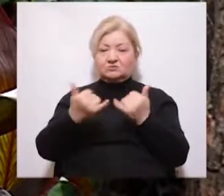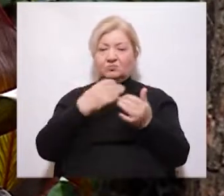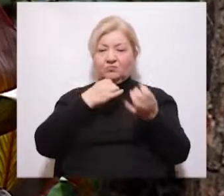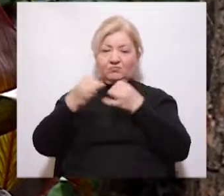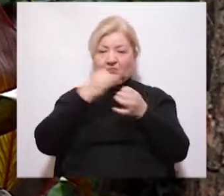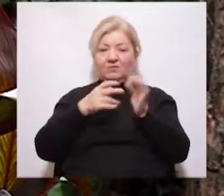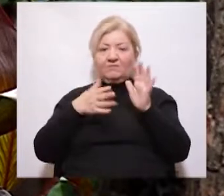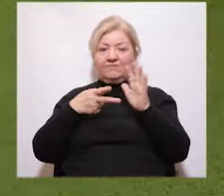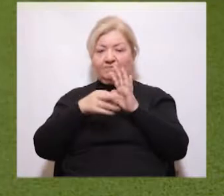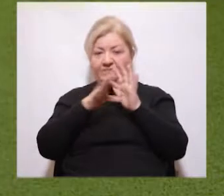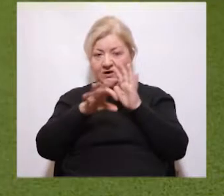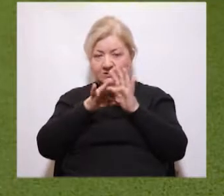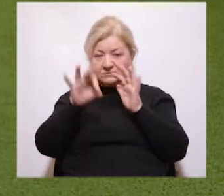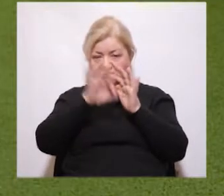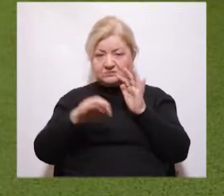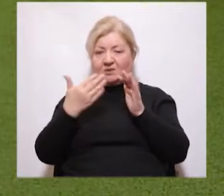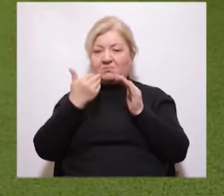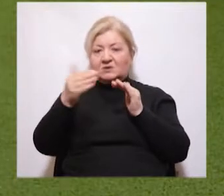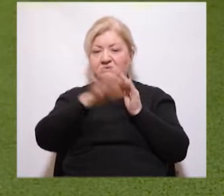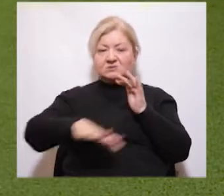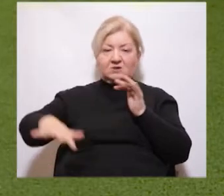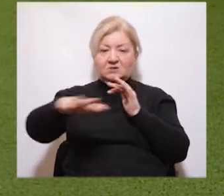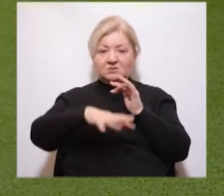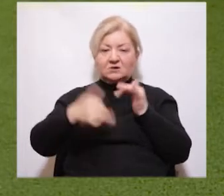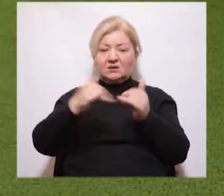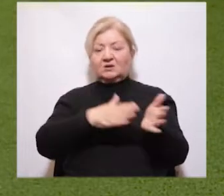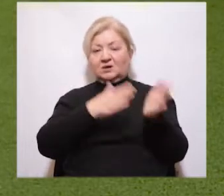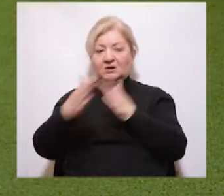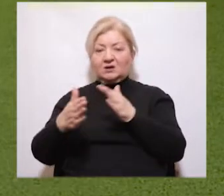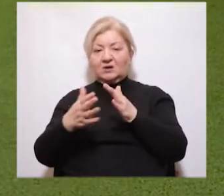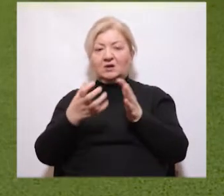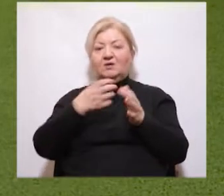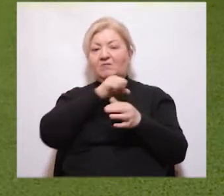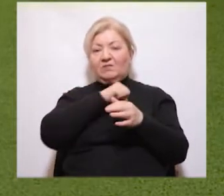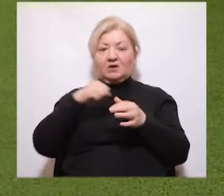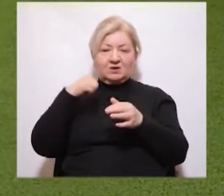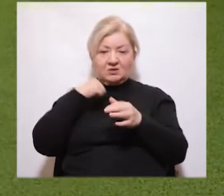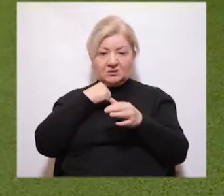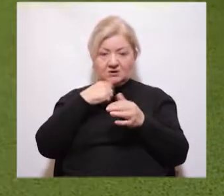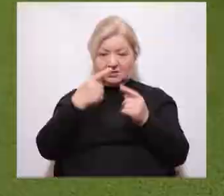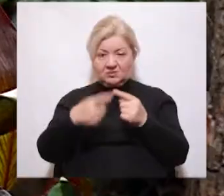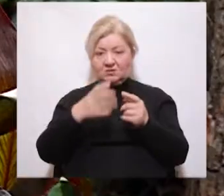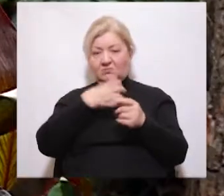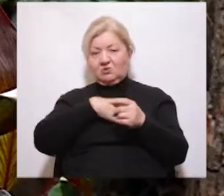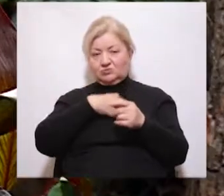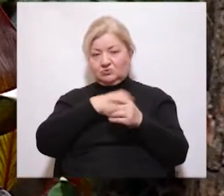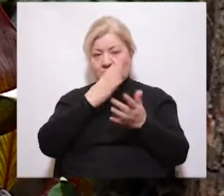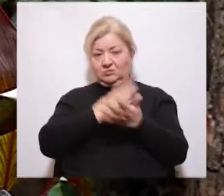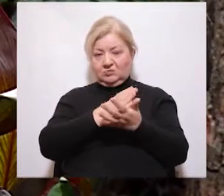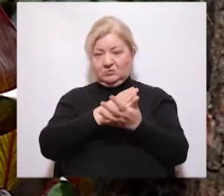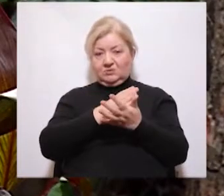და ჩვენ უკვე ვისაუბრეთ ვაზზე, ვისაუბრეთ მის რეგიონებზე, ახლა გადავიდეთ მეხილეობაზე, რომელიც ჩვენი ქვეყნის